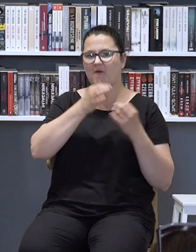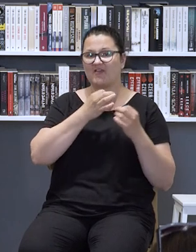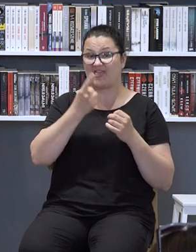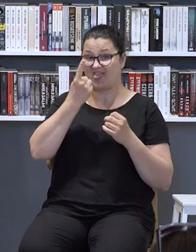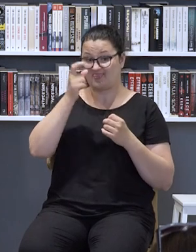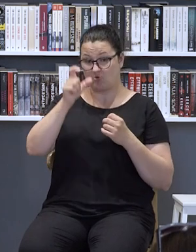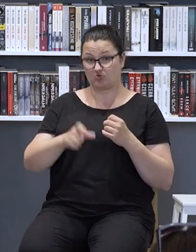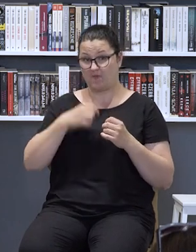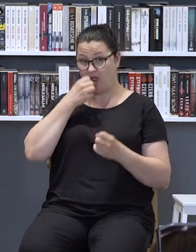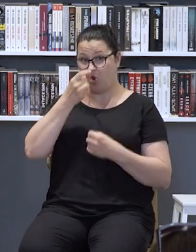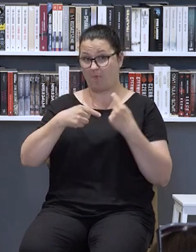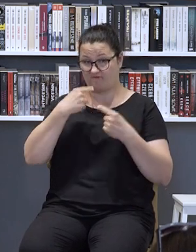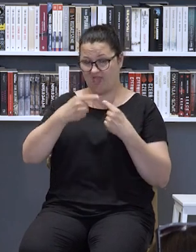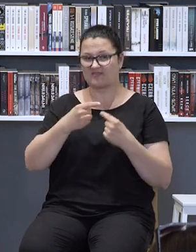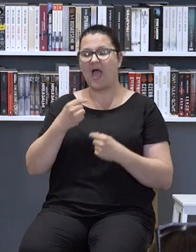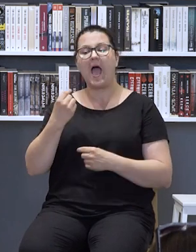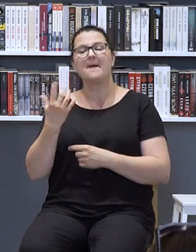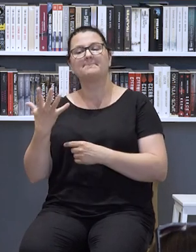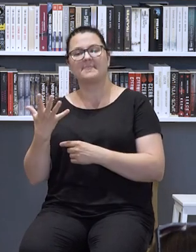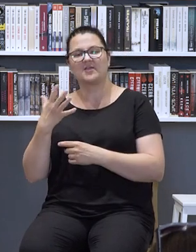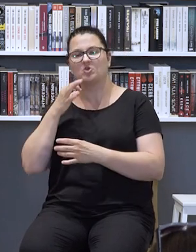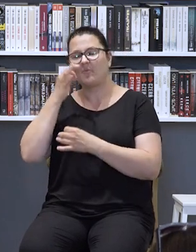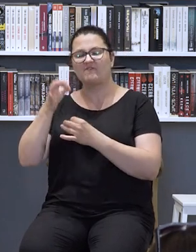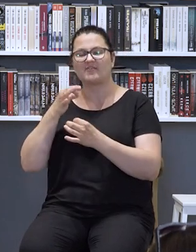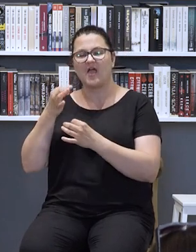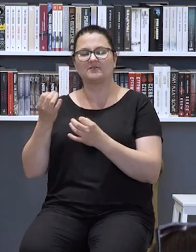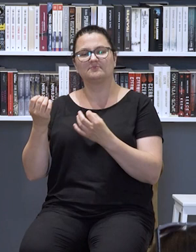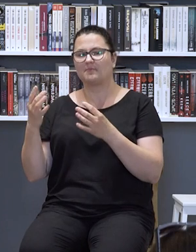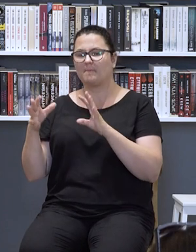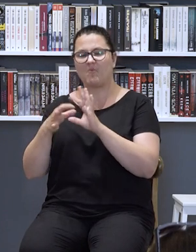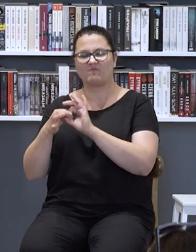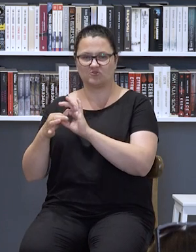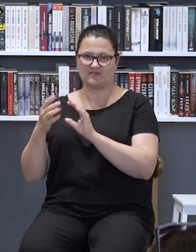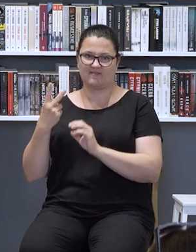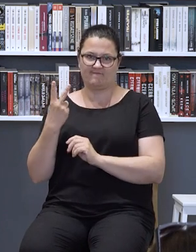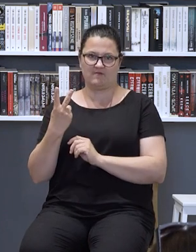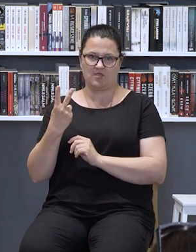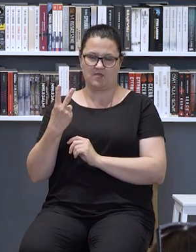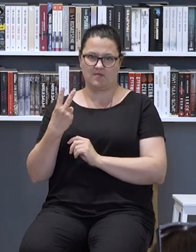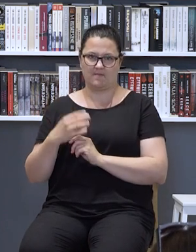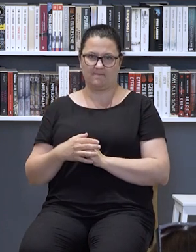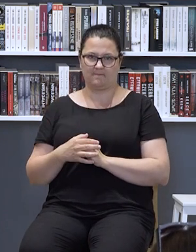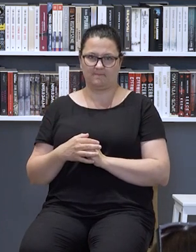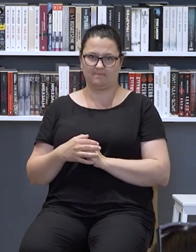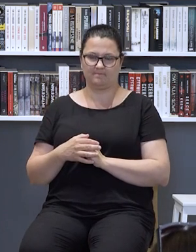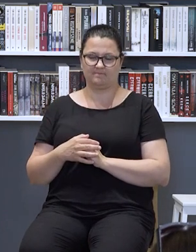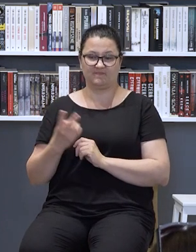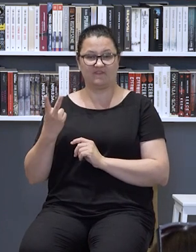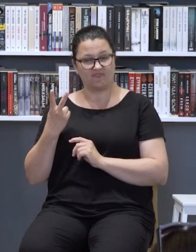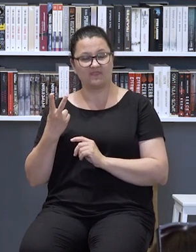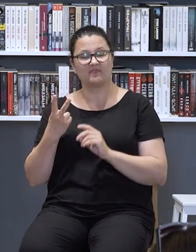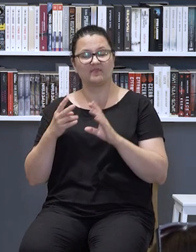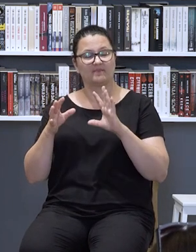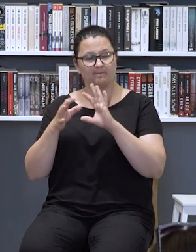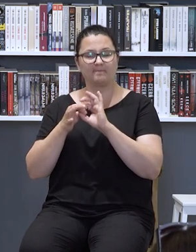jednonarracyjne, a 5 opowiadań jest splecionych z 2. I splatanie tych